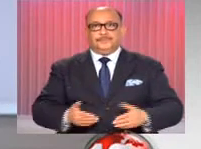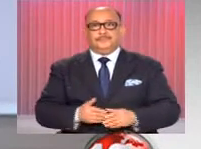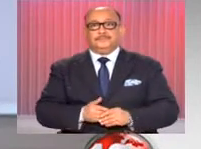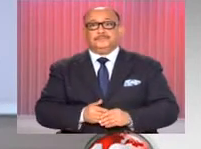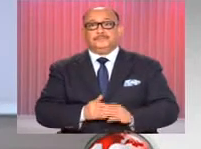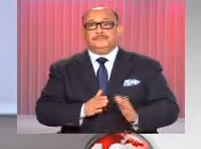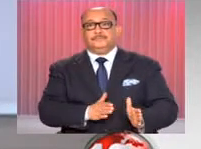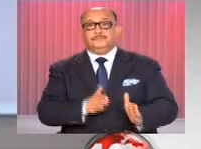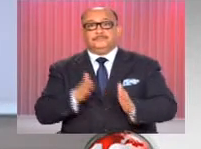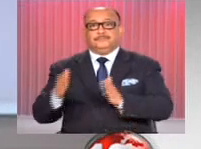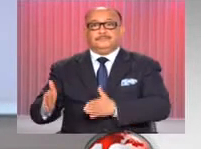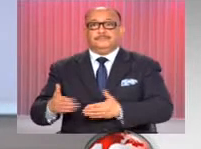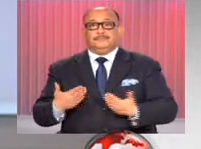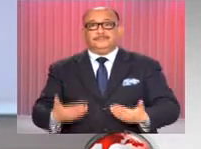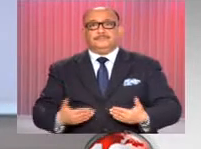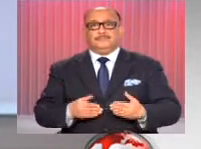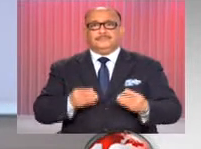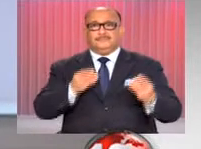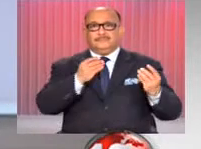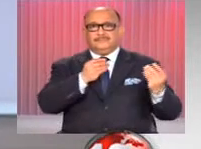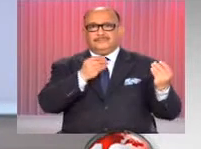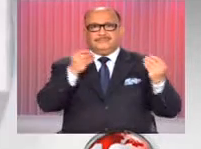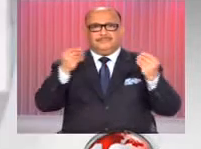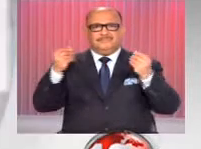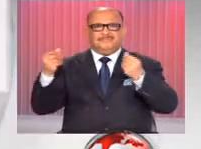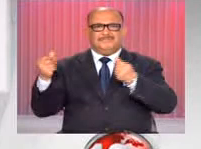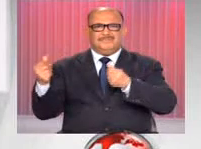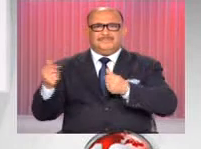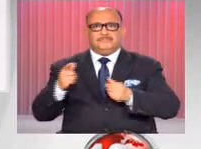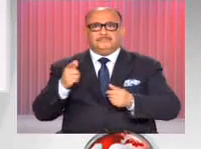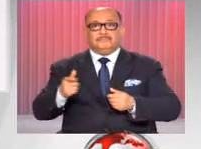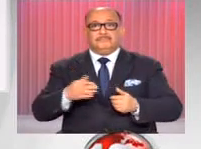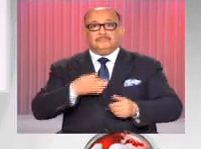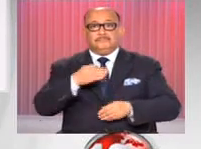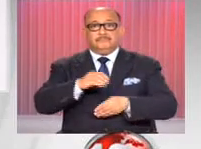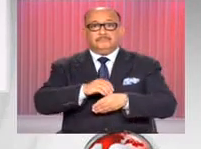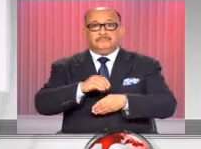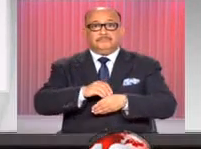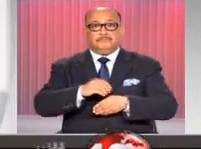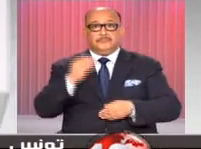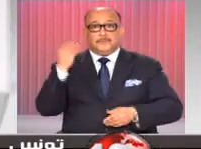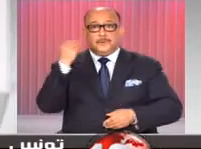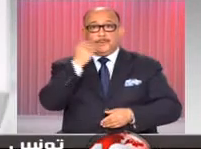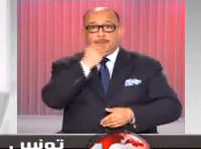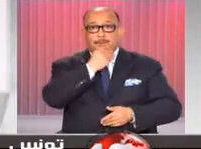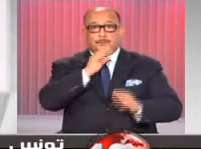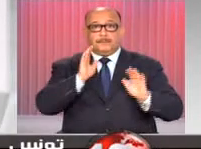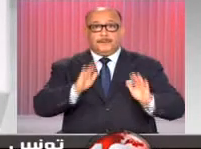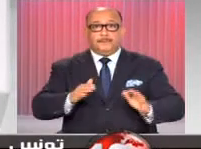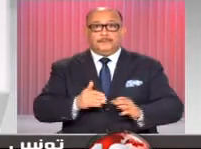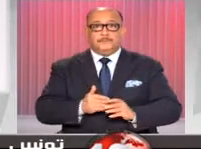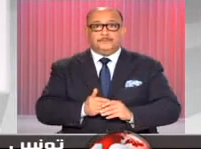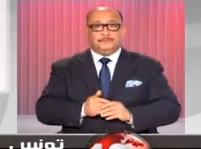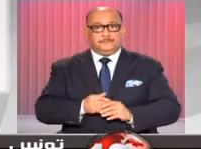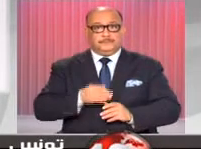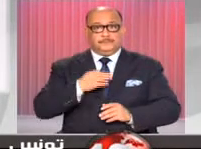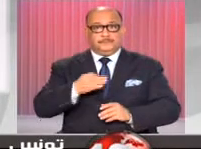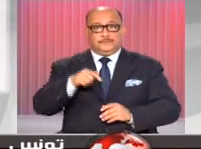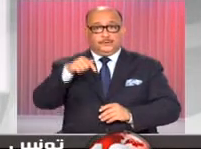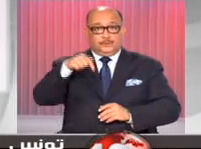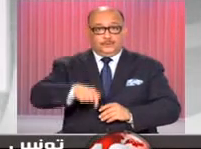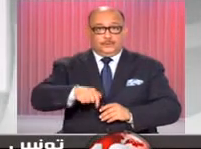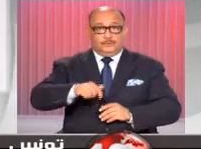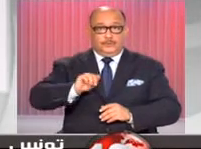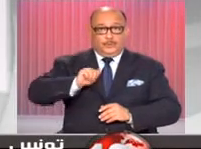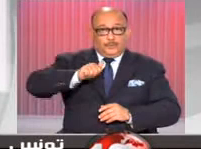ونبقى مع أجواء الطقس لنختم بهذا البلاغ الصادر عن المعهد الوطني للرصد الجوي، ويذكر فيه بأن الطقس خلال